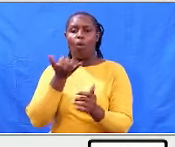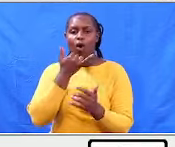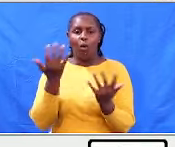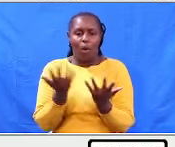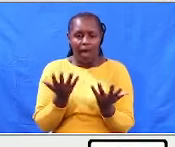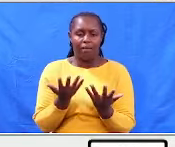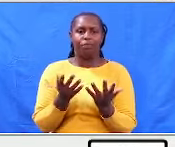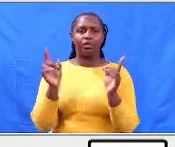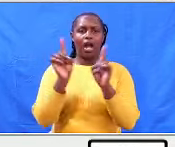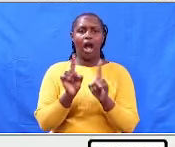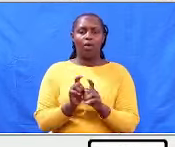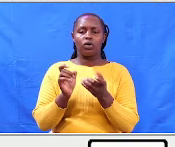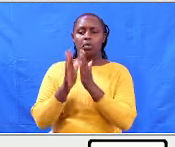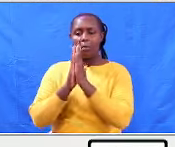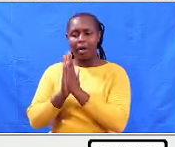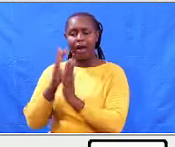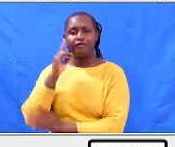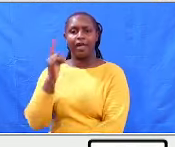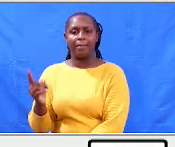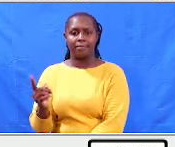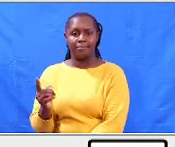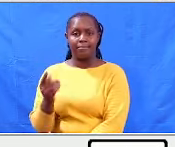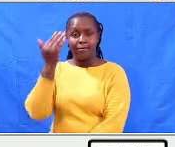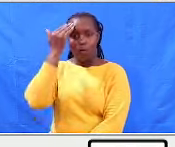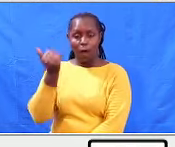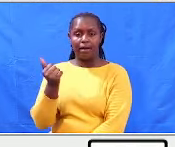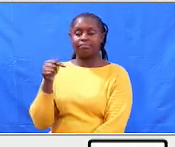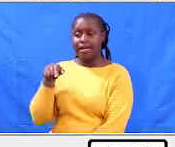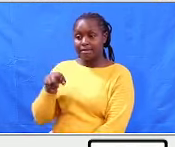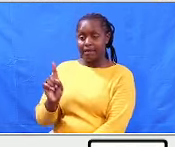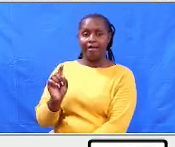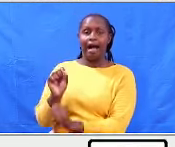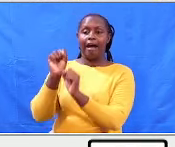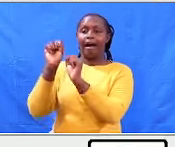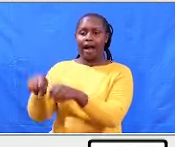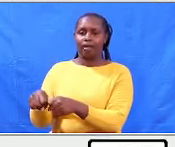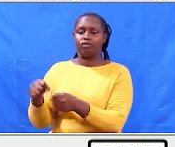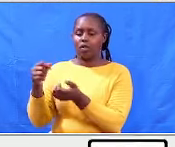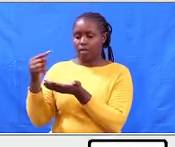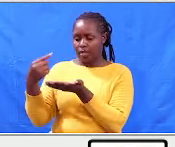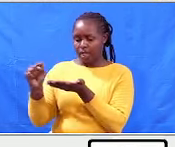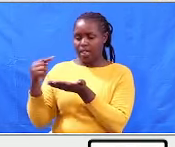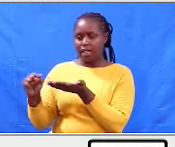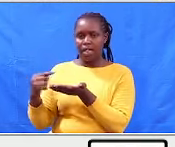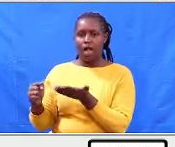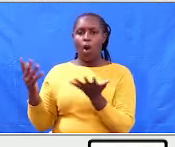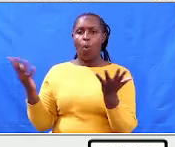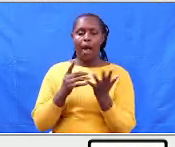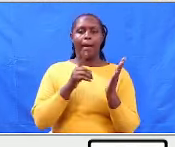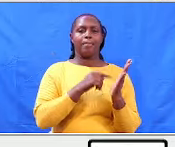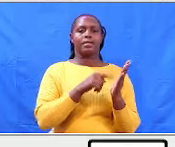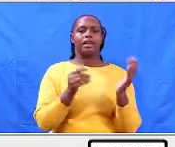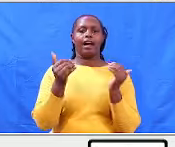also pledged to pray for him that he may be able to correct whatever they think is going